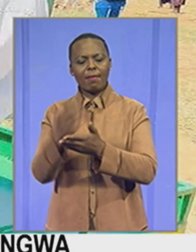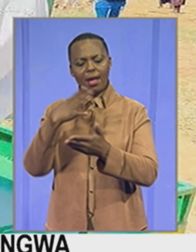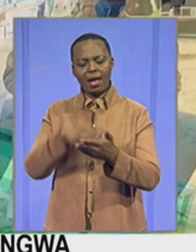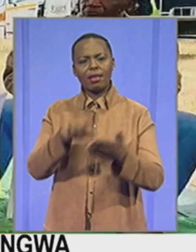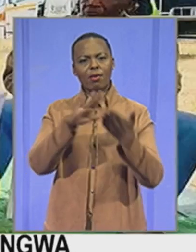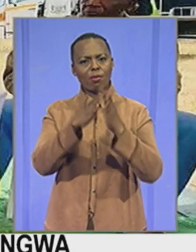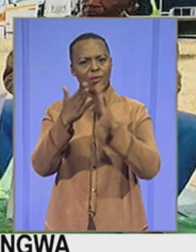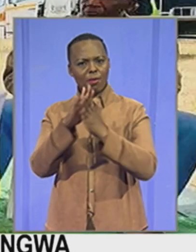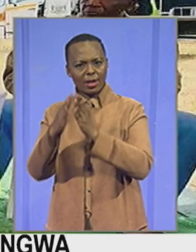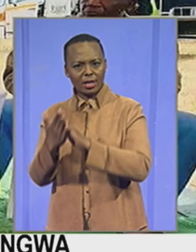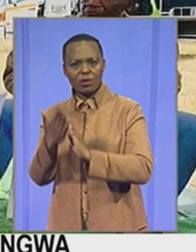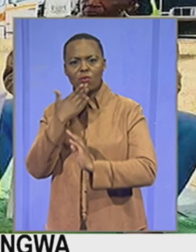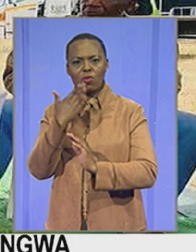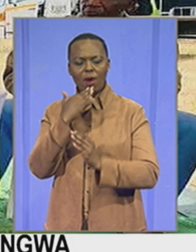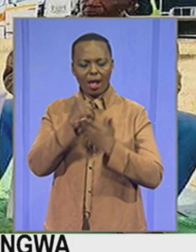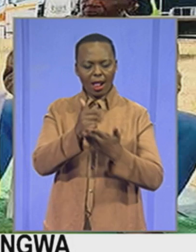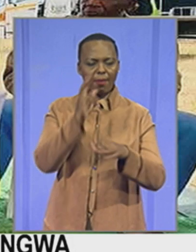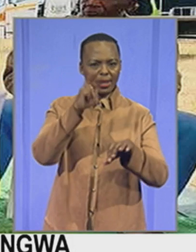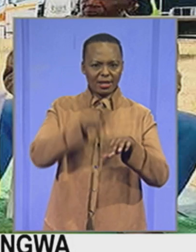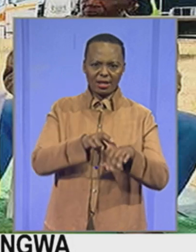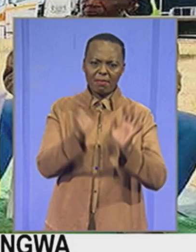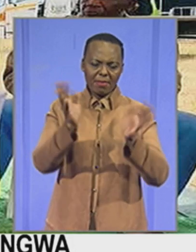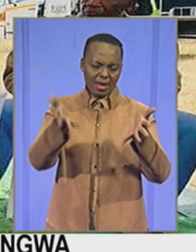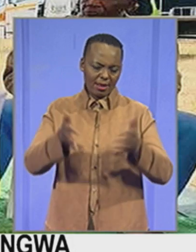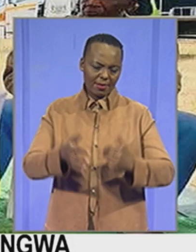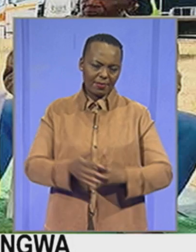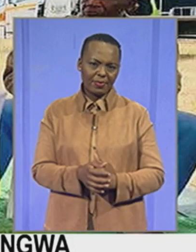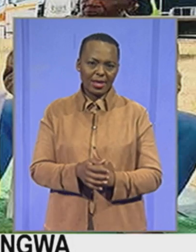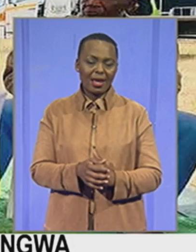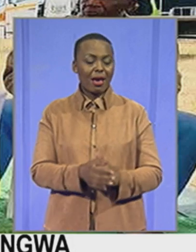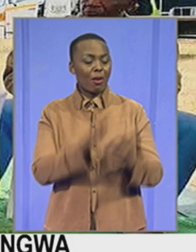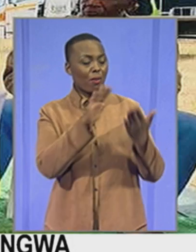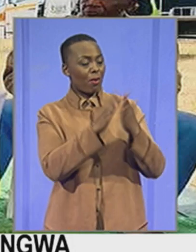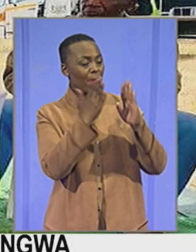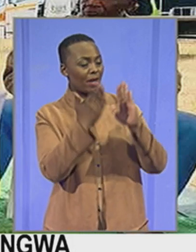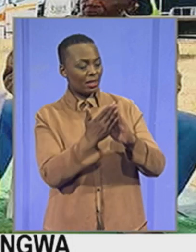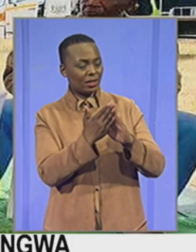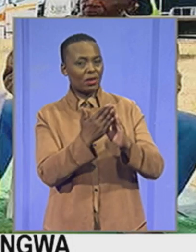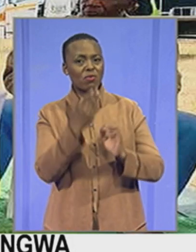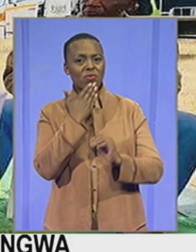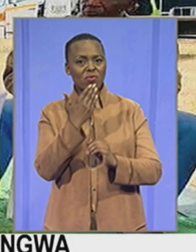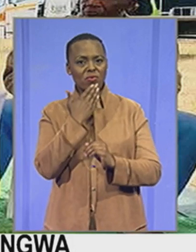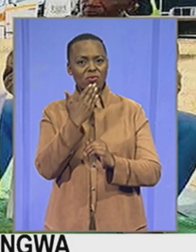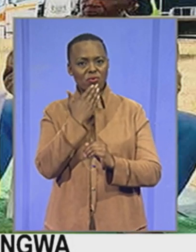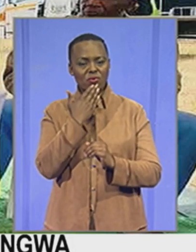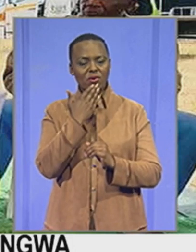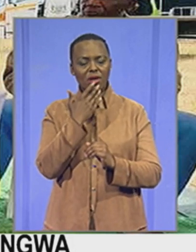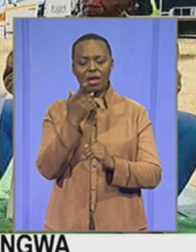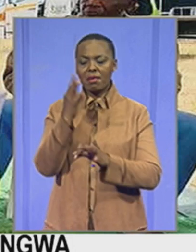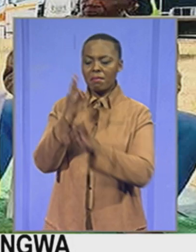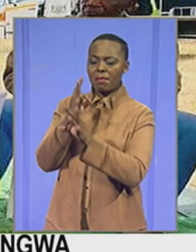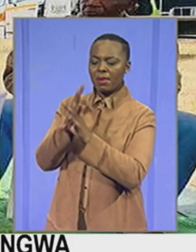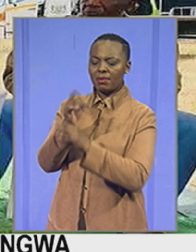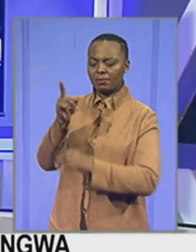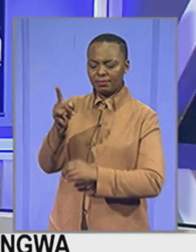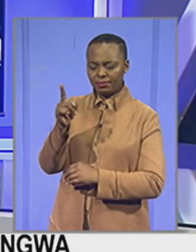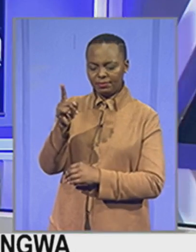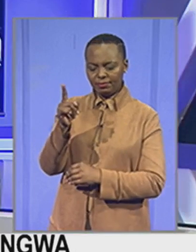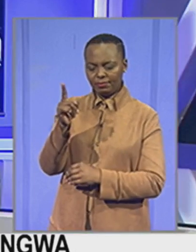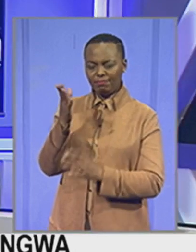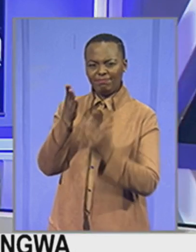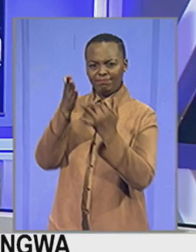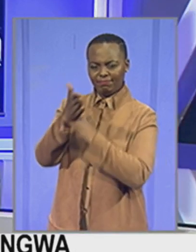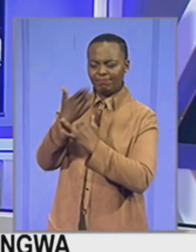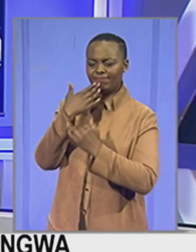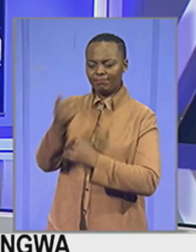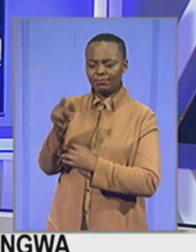gore ba tlhoka thuso ya go nna jalo ba e leng gore ke baamogedi. Ke sa go tsene ganong